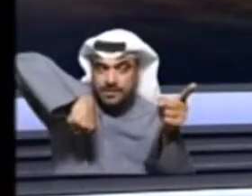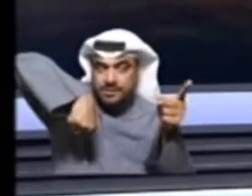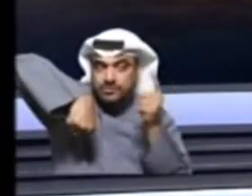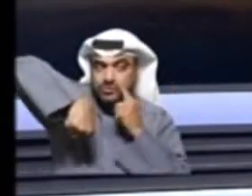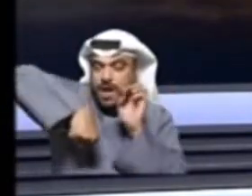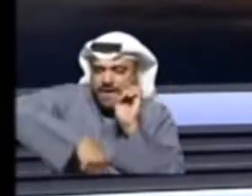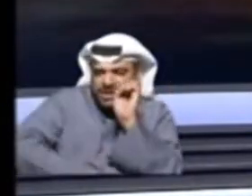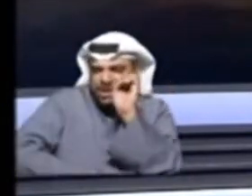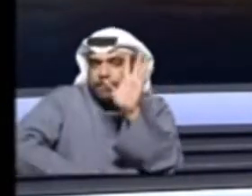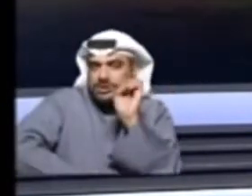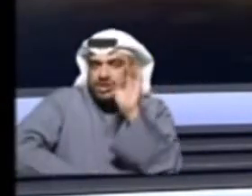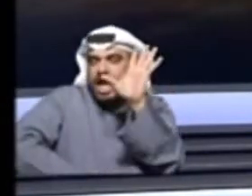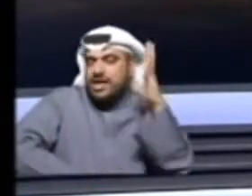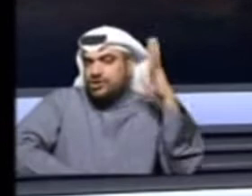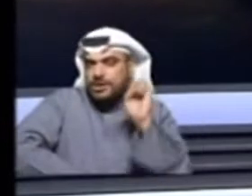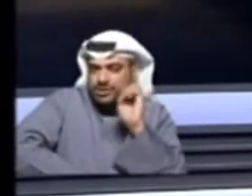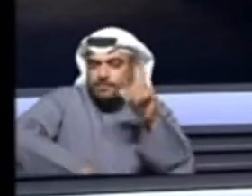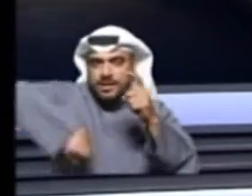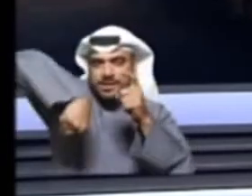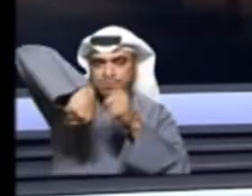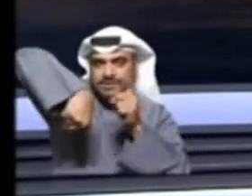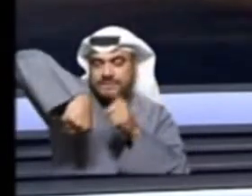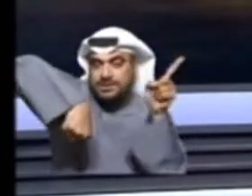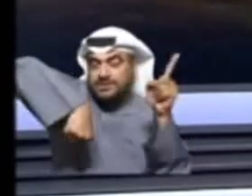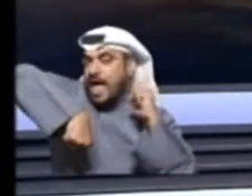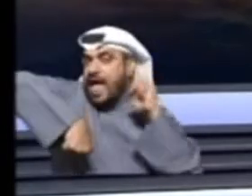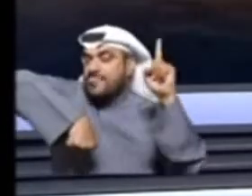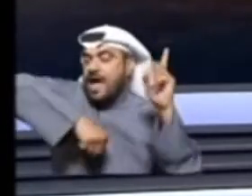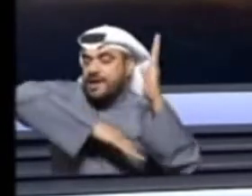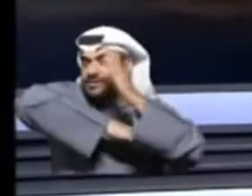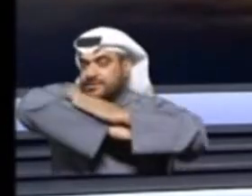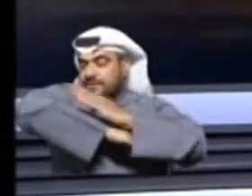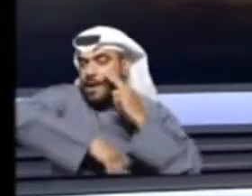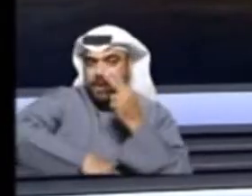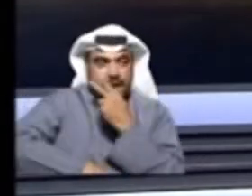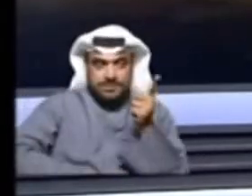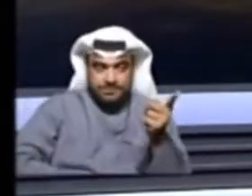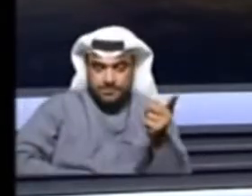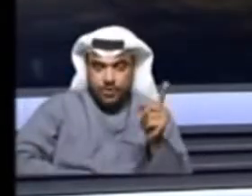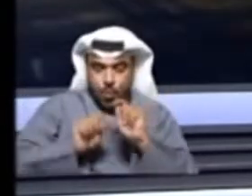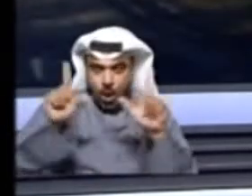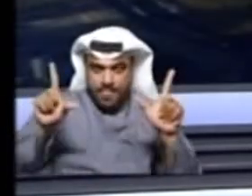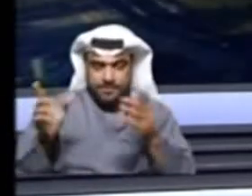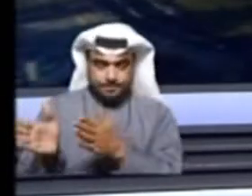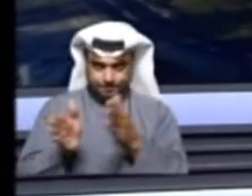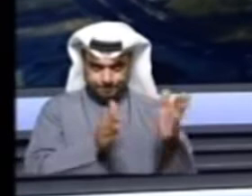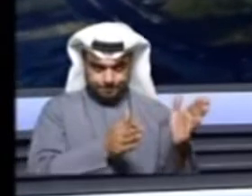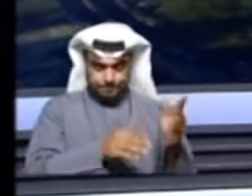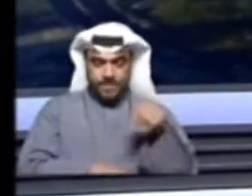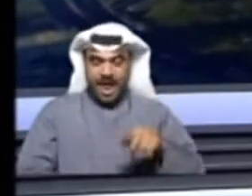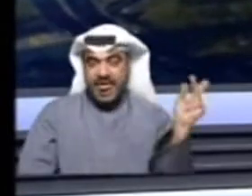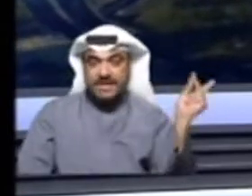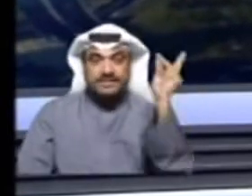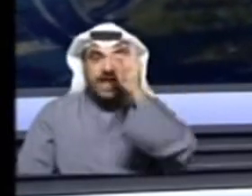5:13، موعد شروق الشمس الساعة 6:34، موعد أذان المغرب الساعة 5:31. أما بالنسبة للطقس المتوقع